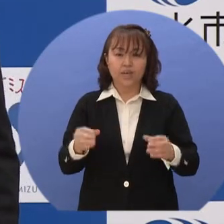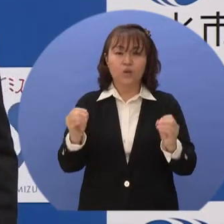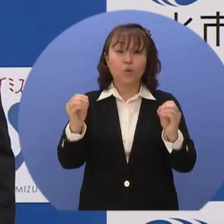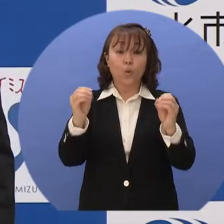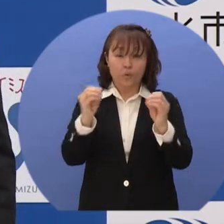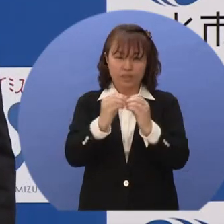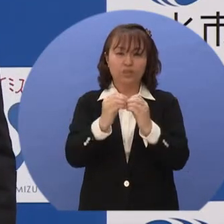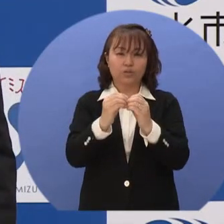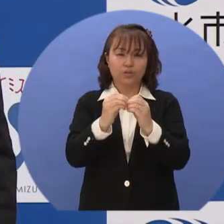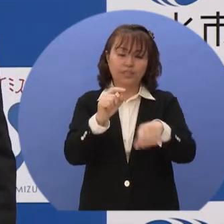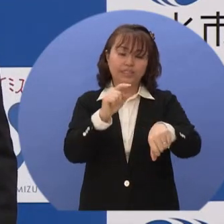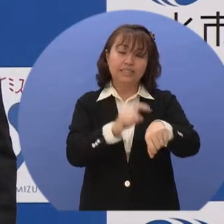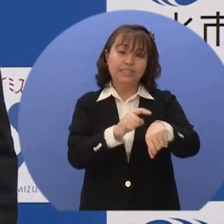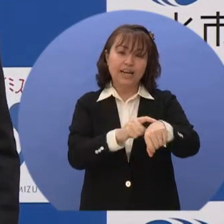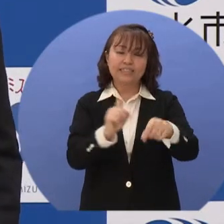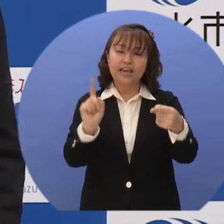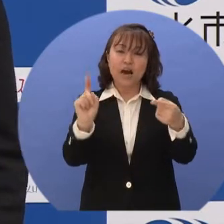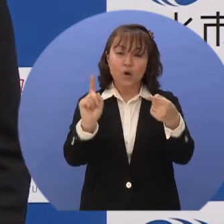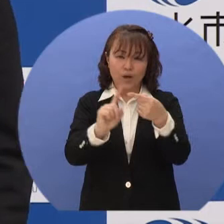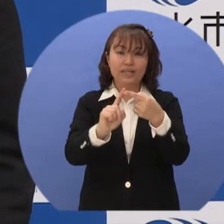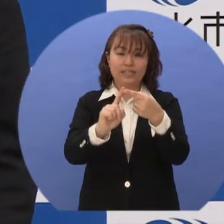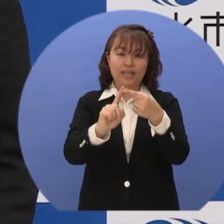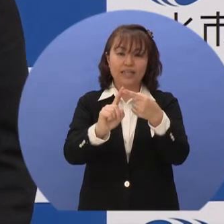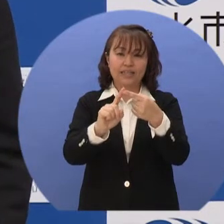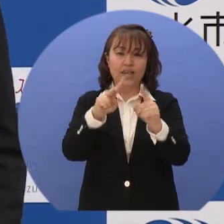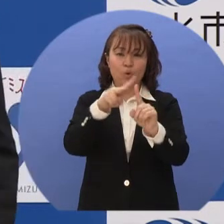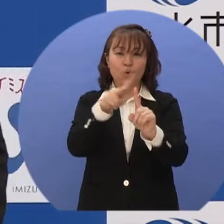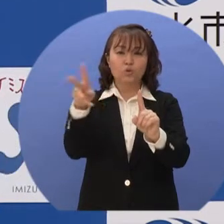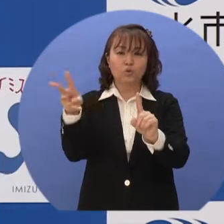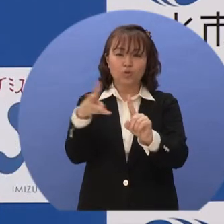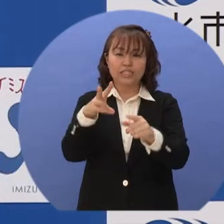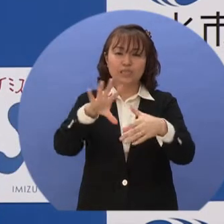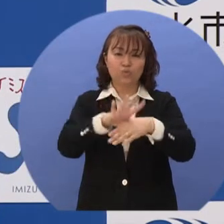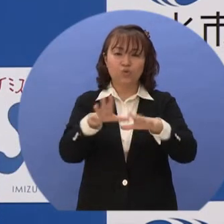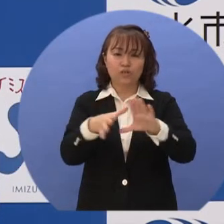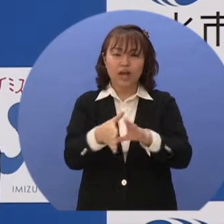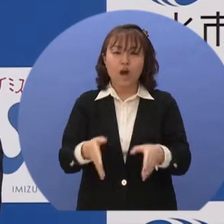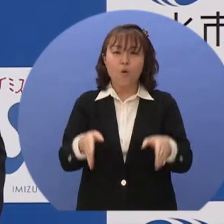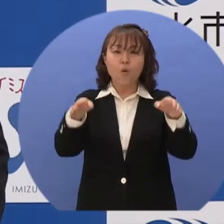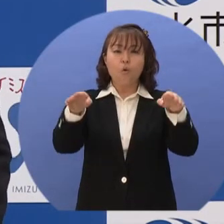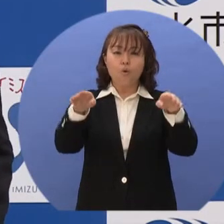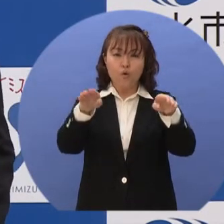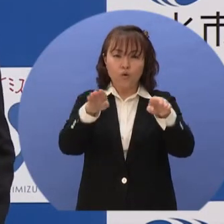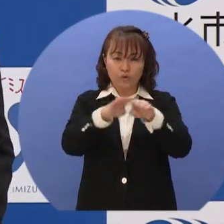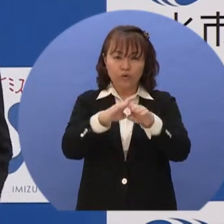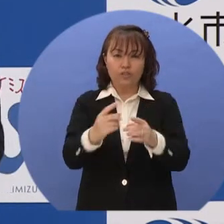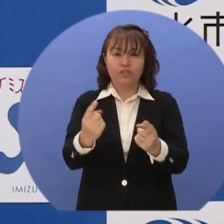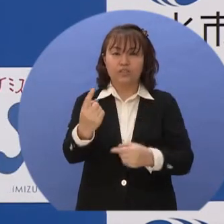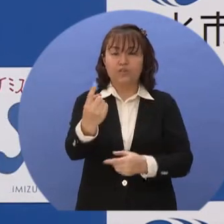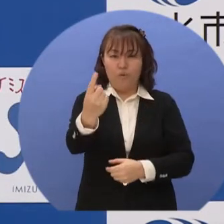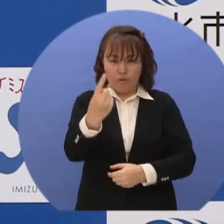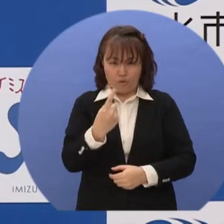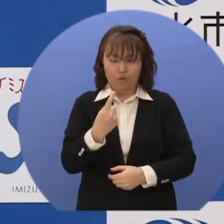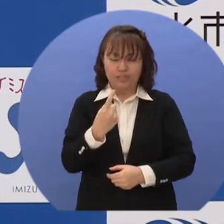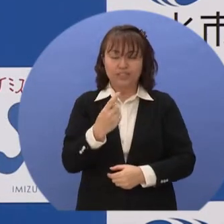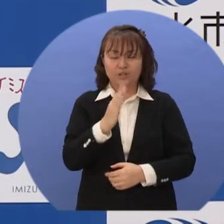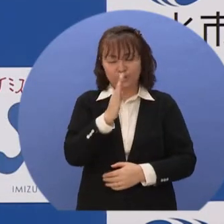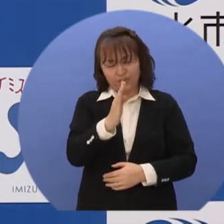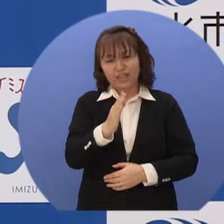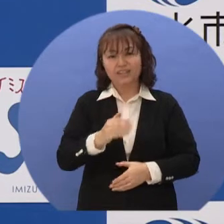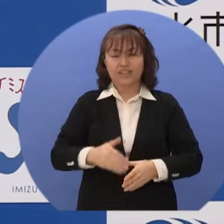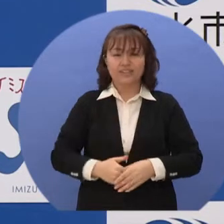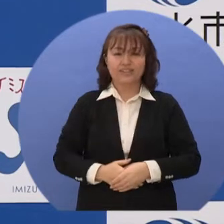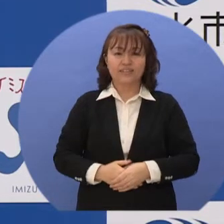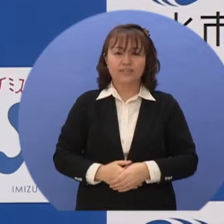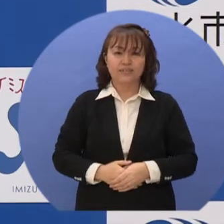当日の時間までにえ小杉文化ホルラポールの方にお越しをいただきたいとこのように考えてい